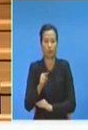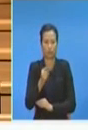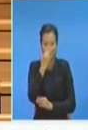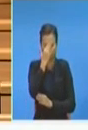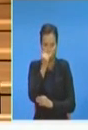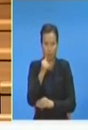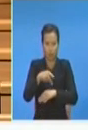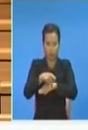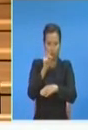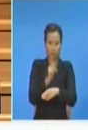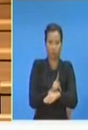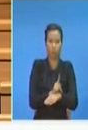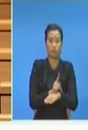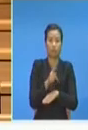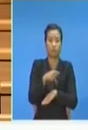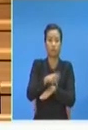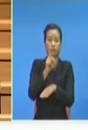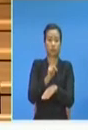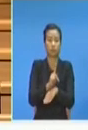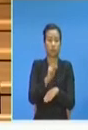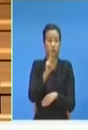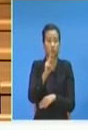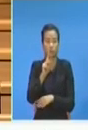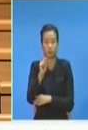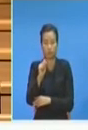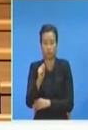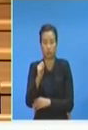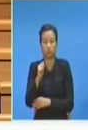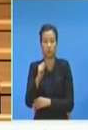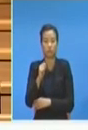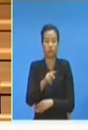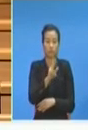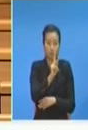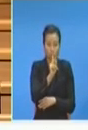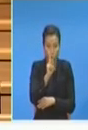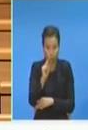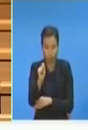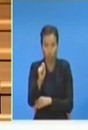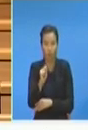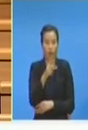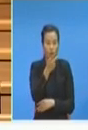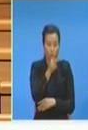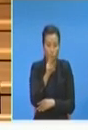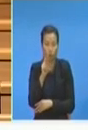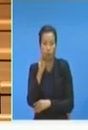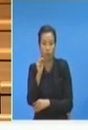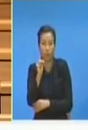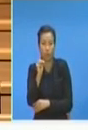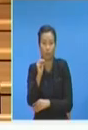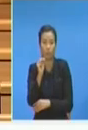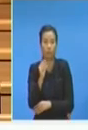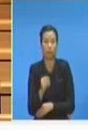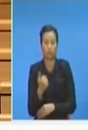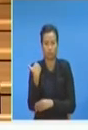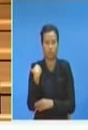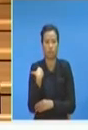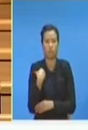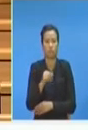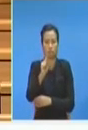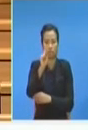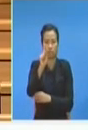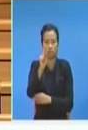านกกต.กทม.อยู่ขณะนี้มีเจ้าหน้าที่กกต.กทม.ทั้งหมด30คนนะมีเจ้าหน้าที่สืบสวน1ค